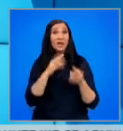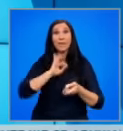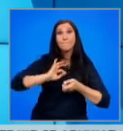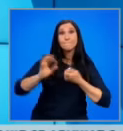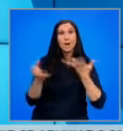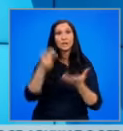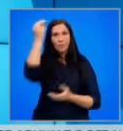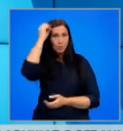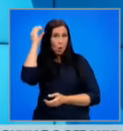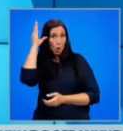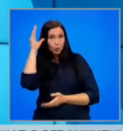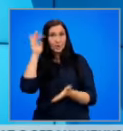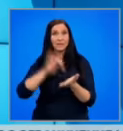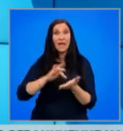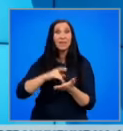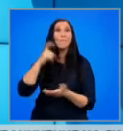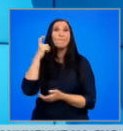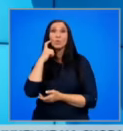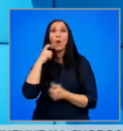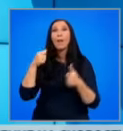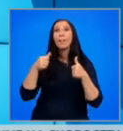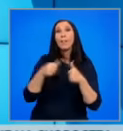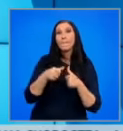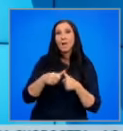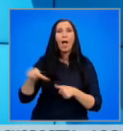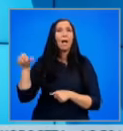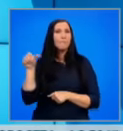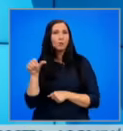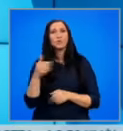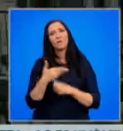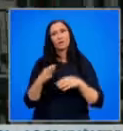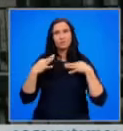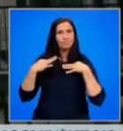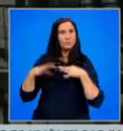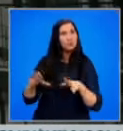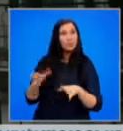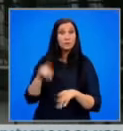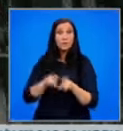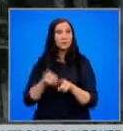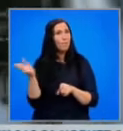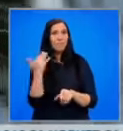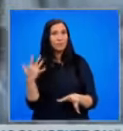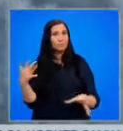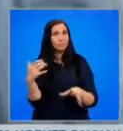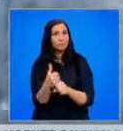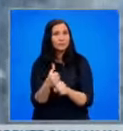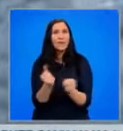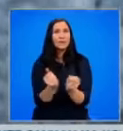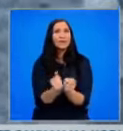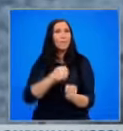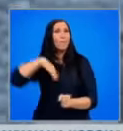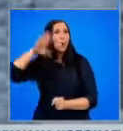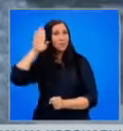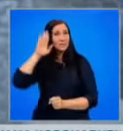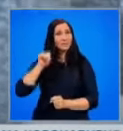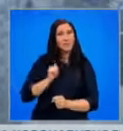на Български културен център в Битоля, Ламбе Алабаковски, вече е на свобода. След като беше задържан под стража, след това пуснат